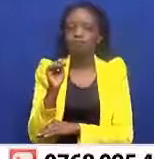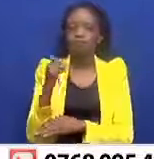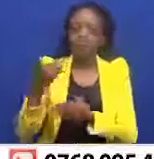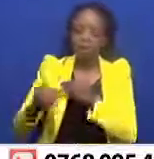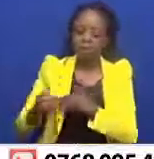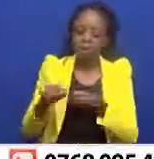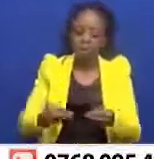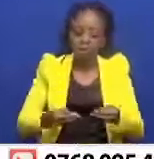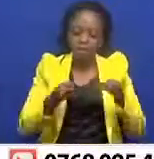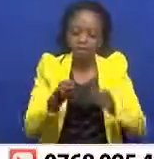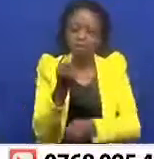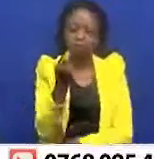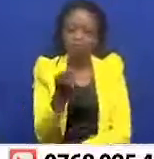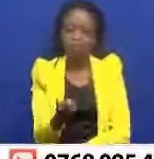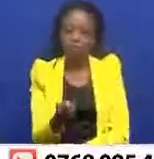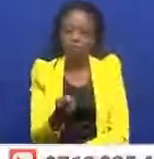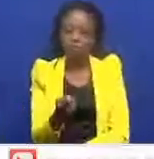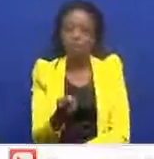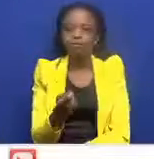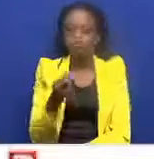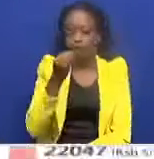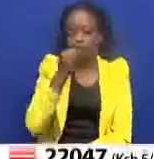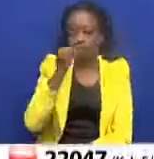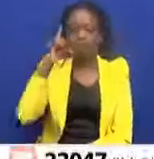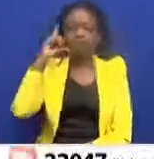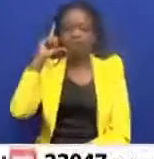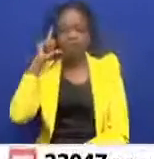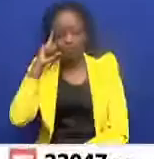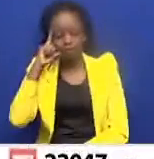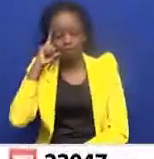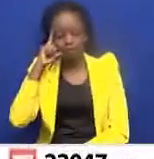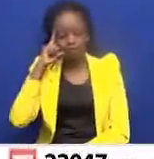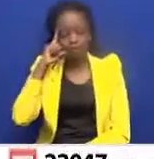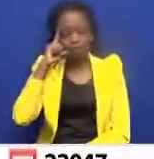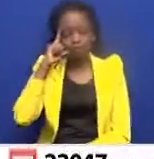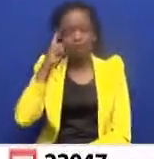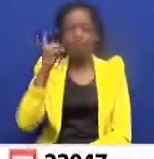kitoko, basi siku hiyo ulalie na hiyo.